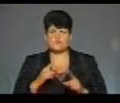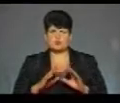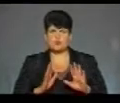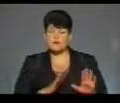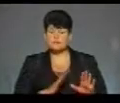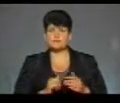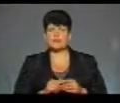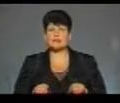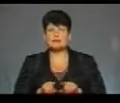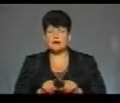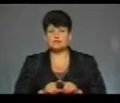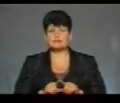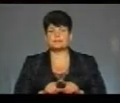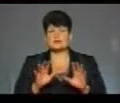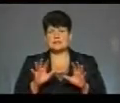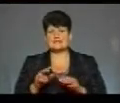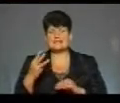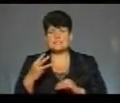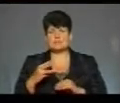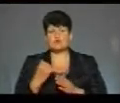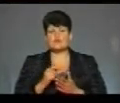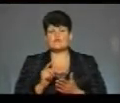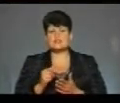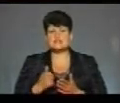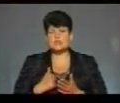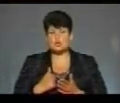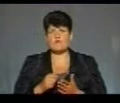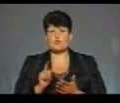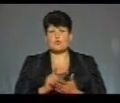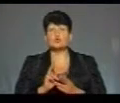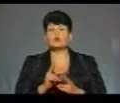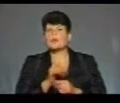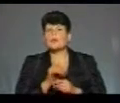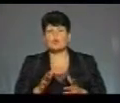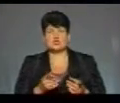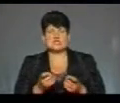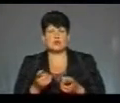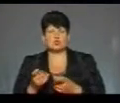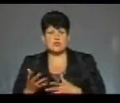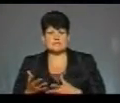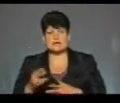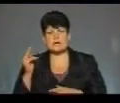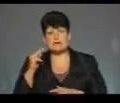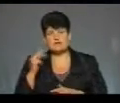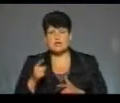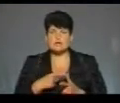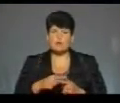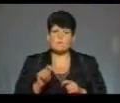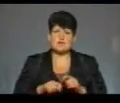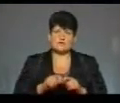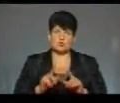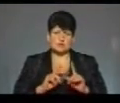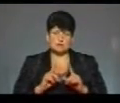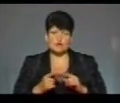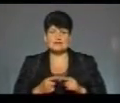Також статтею 30 закону України про військовий обов'язок обумовлено, хто не може залучатися на навчальні або перевірочні збори.